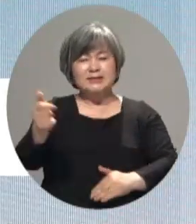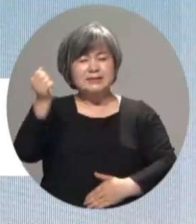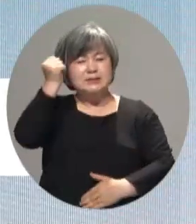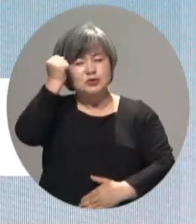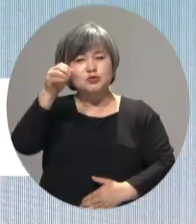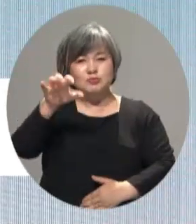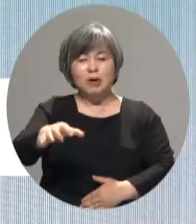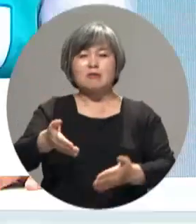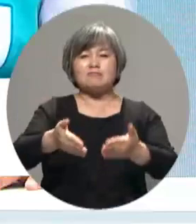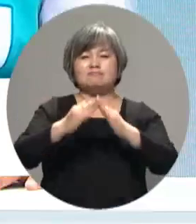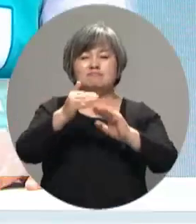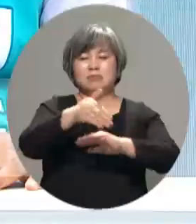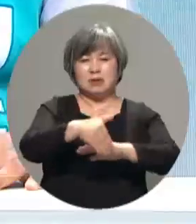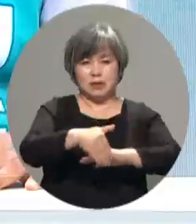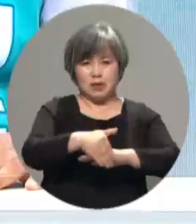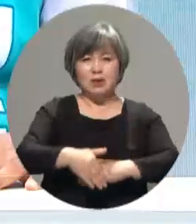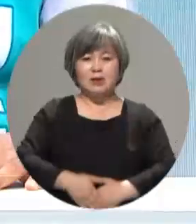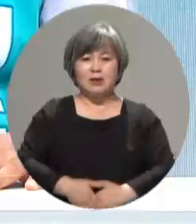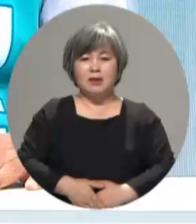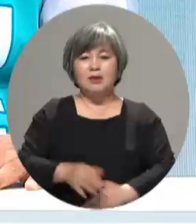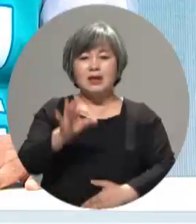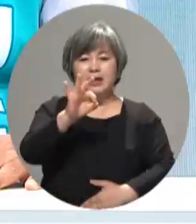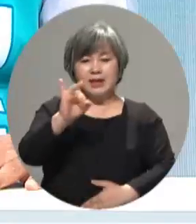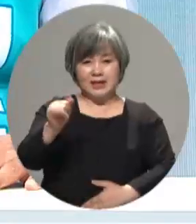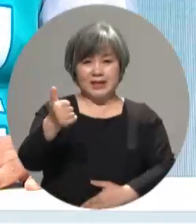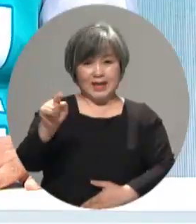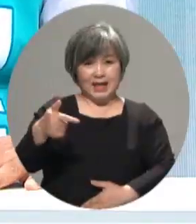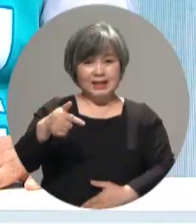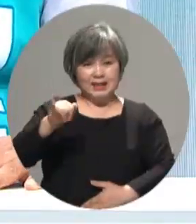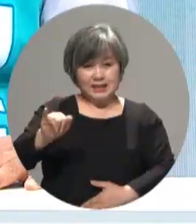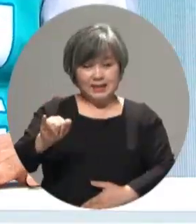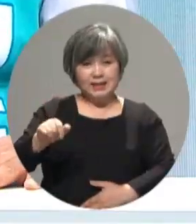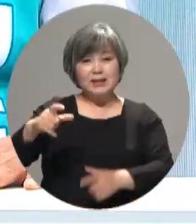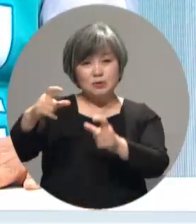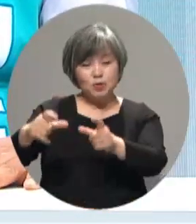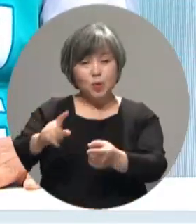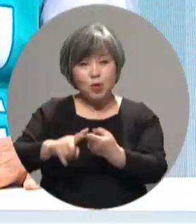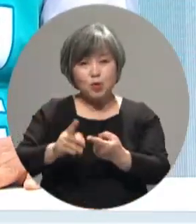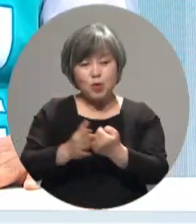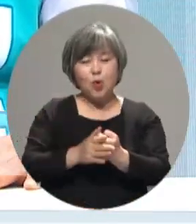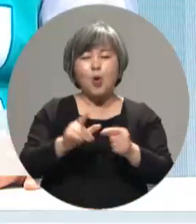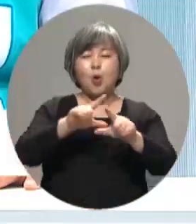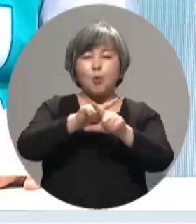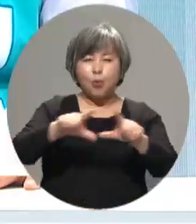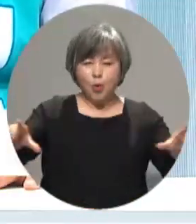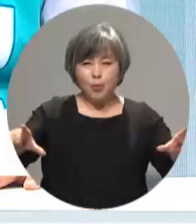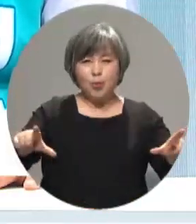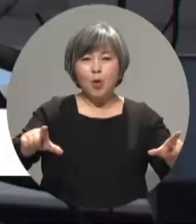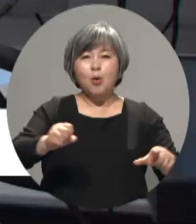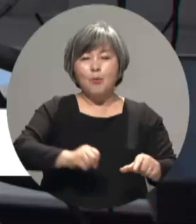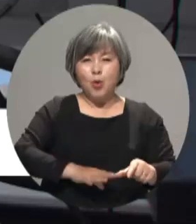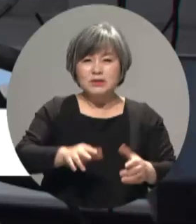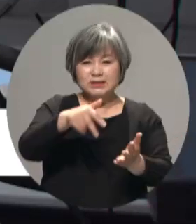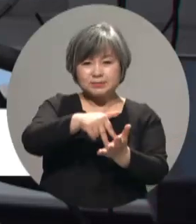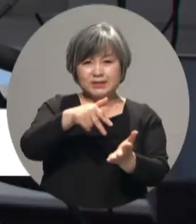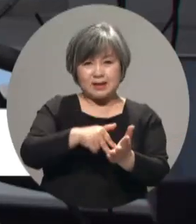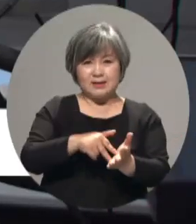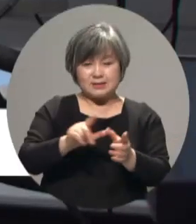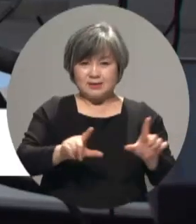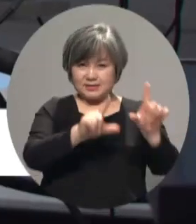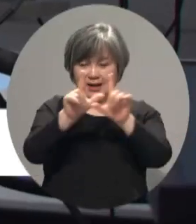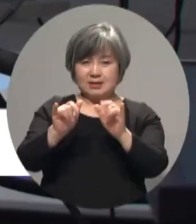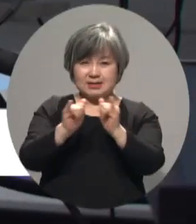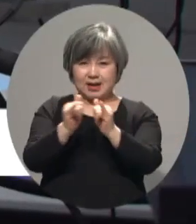숙박단지를 조성하겠습니다. 무소속 이한기 후보와 천춘진 후보는 보편적 복지 차원에서 거주민을